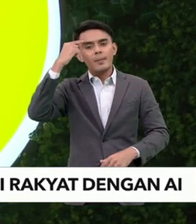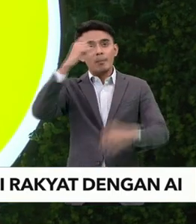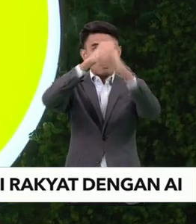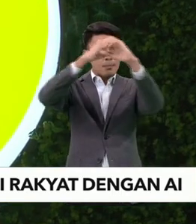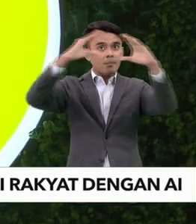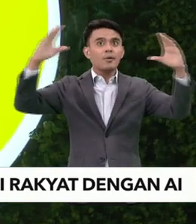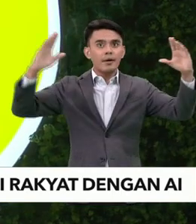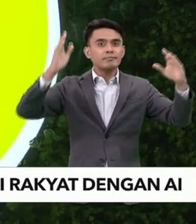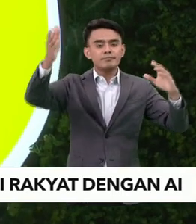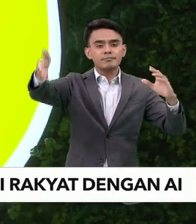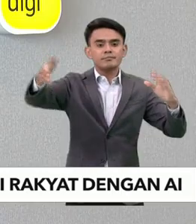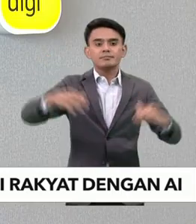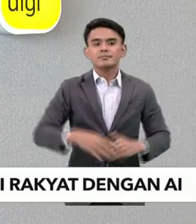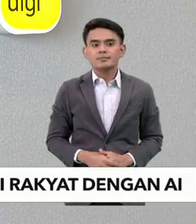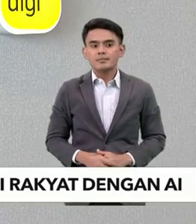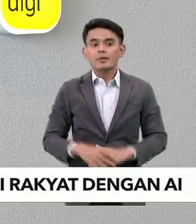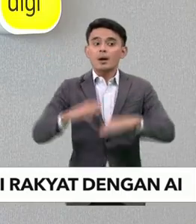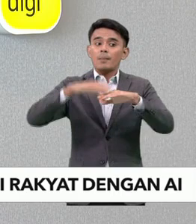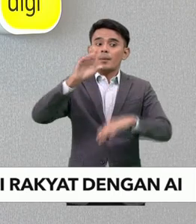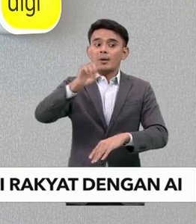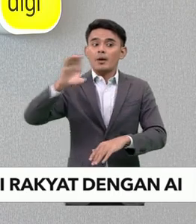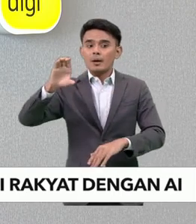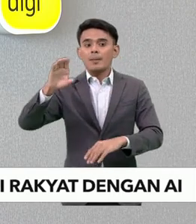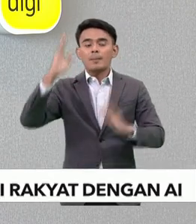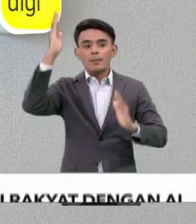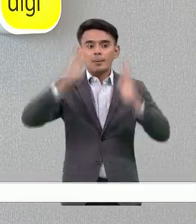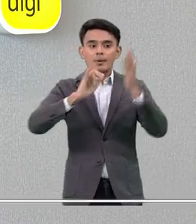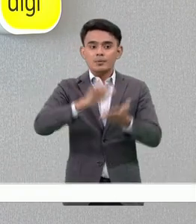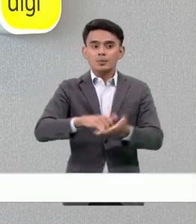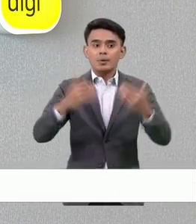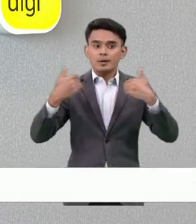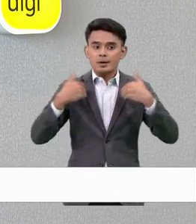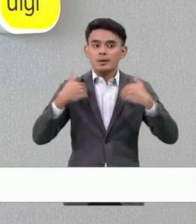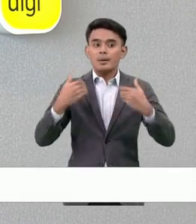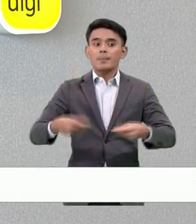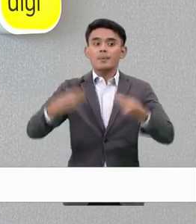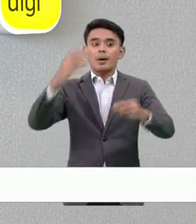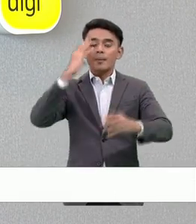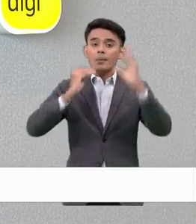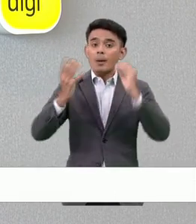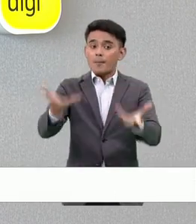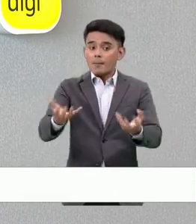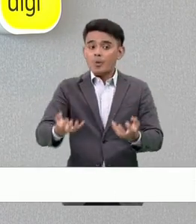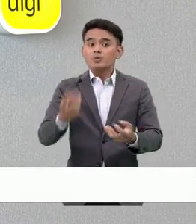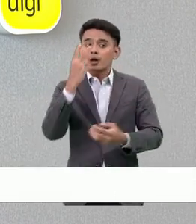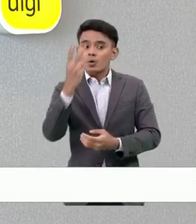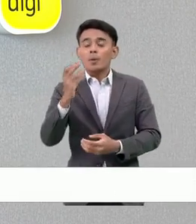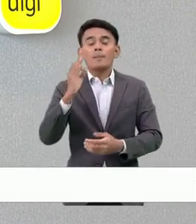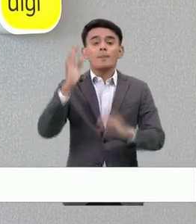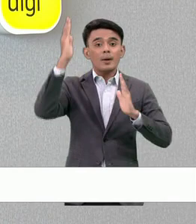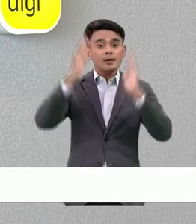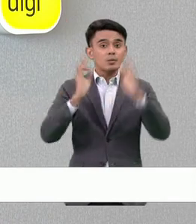diimpikan. We work with more than 100 Malaysians. Where they give their aspiration, what they would like to see Malaysia to be in the